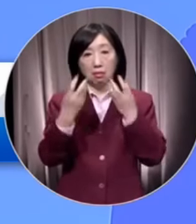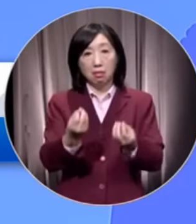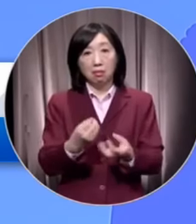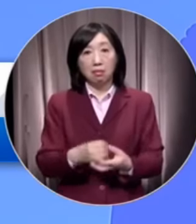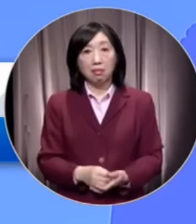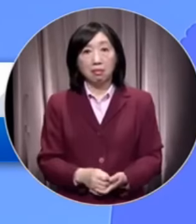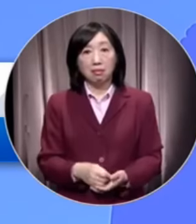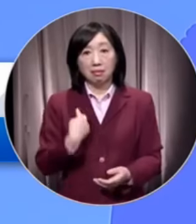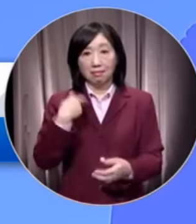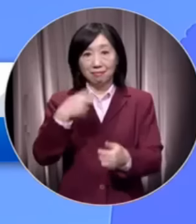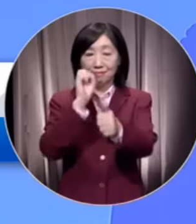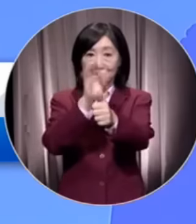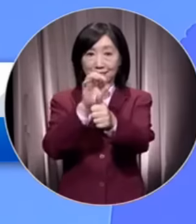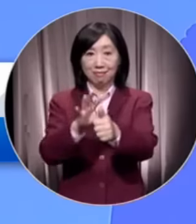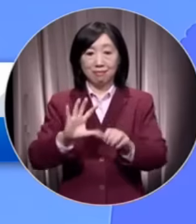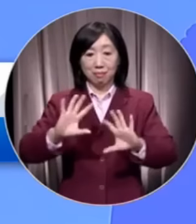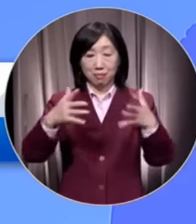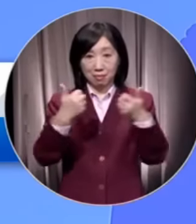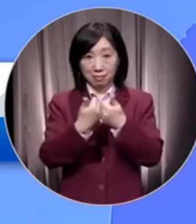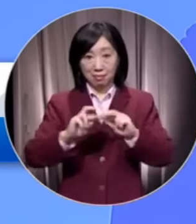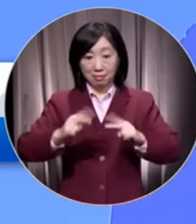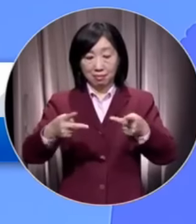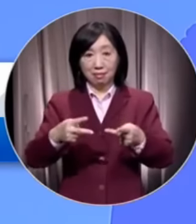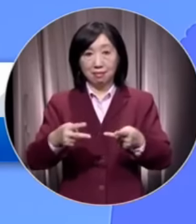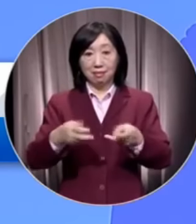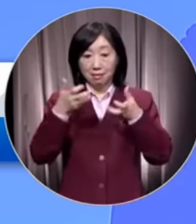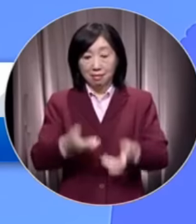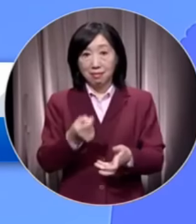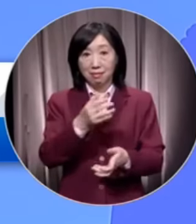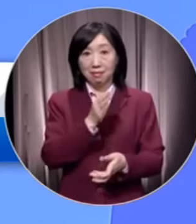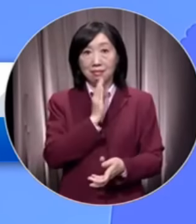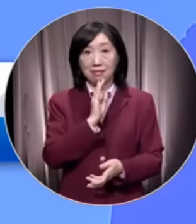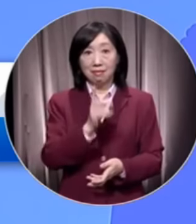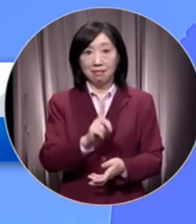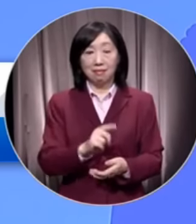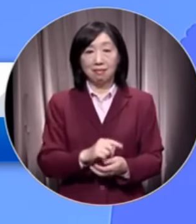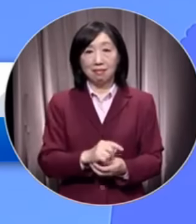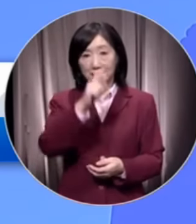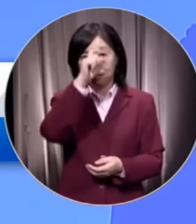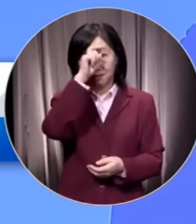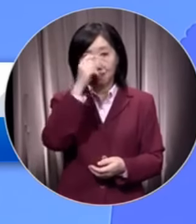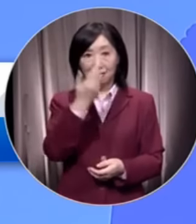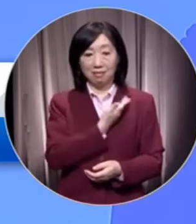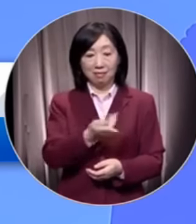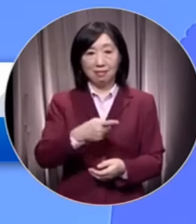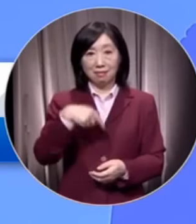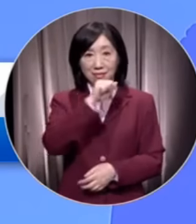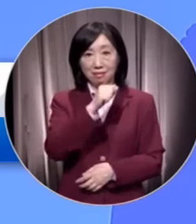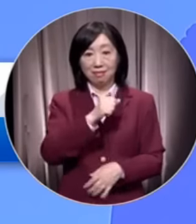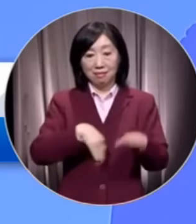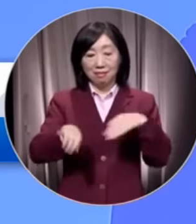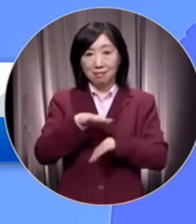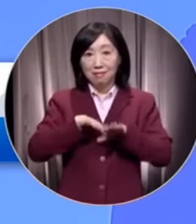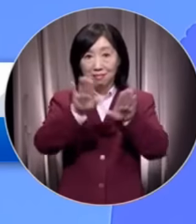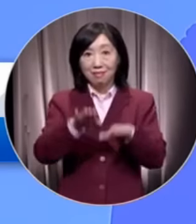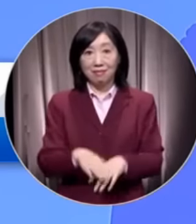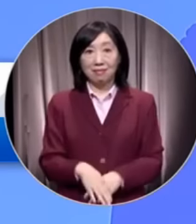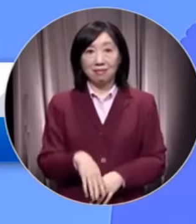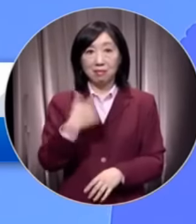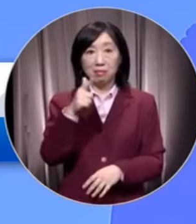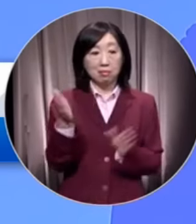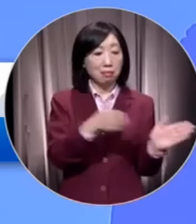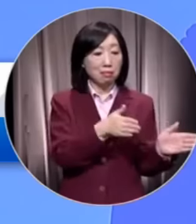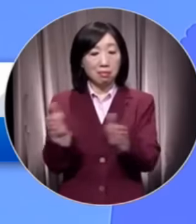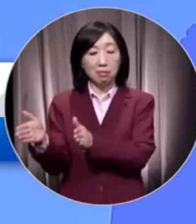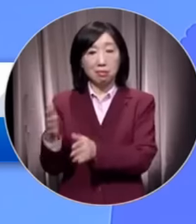醒蔡主席，国会改革真正的重心重点都是希望让我们台湾能够更好，它不是为了哪一